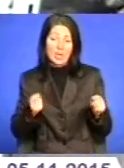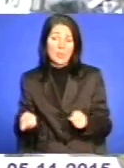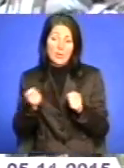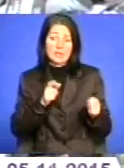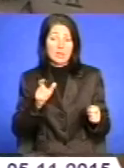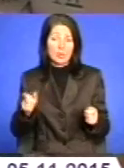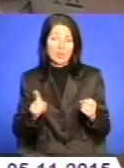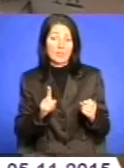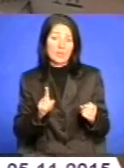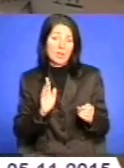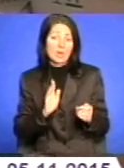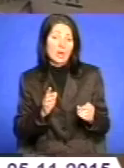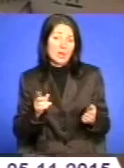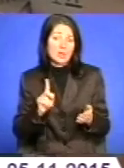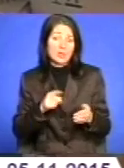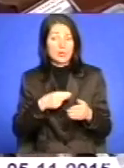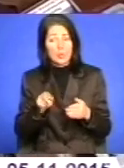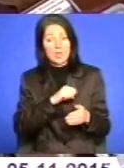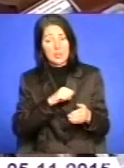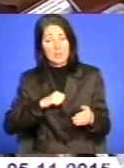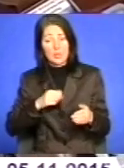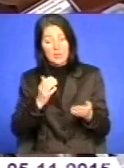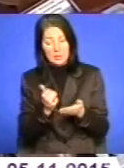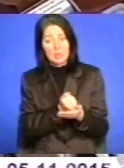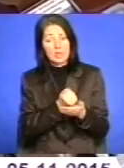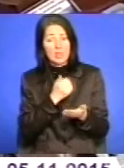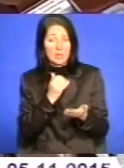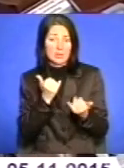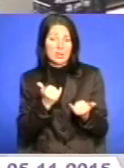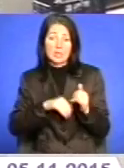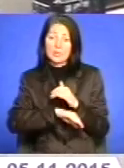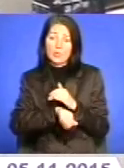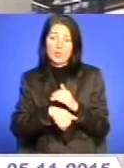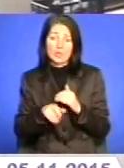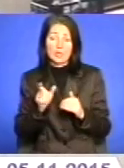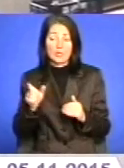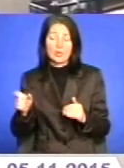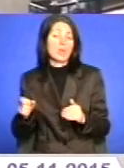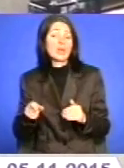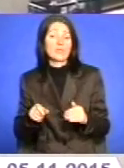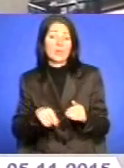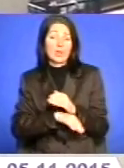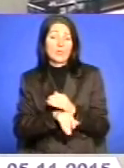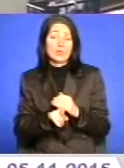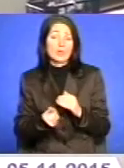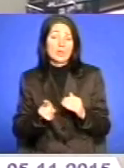самотужки. Склади зараз здебільшого порожні. У тернополян чи то вичерпалися ресурси, чи то усі звикли уже до війни і